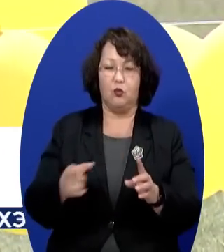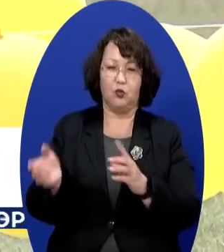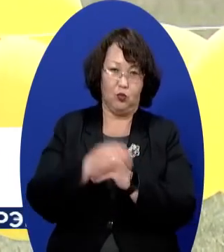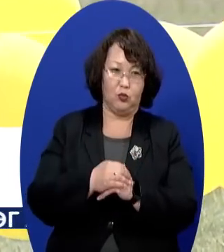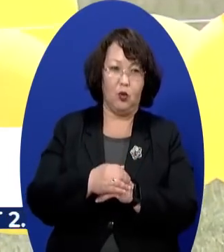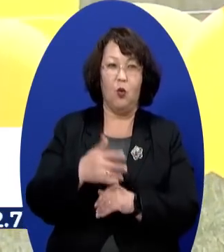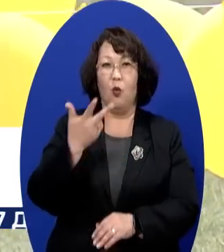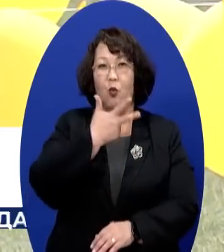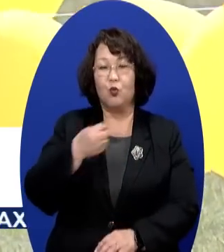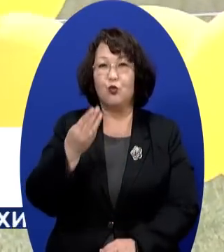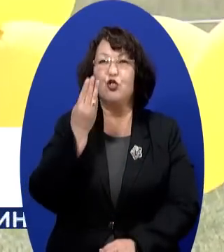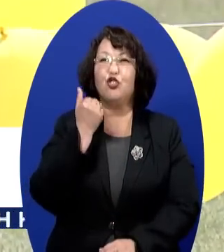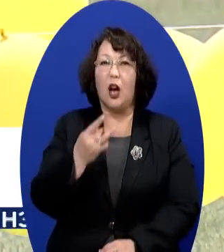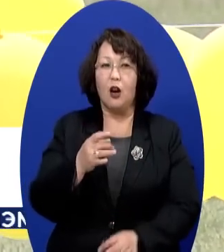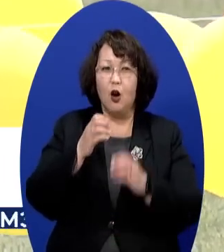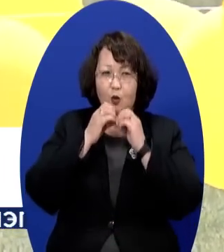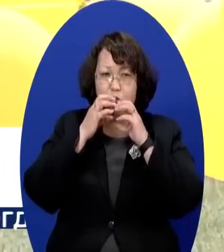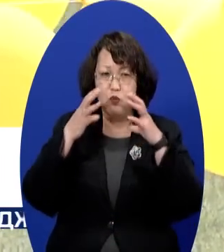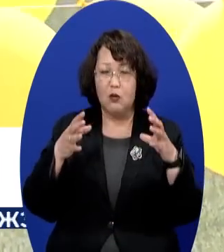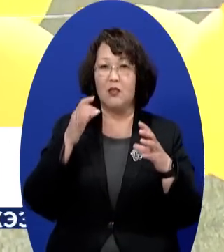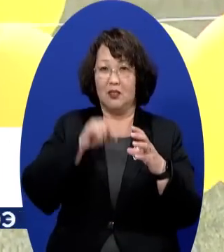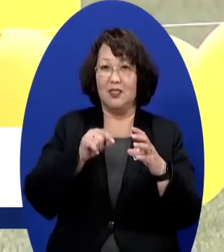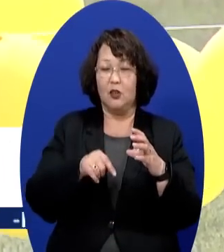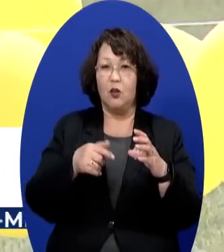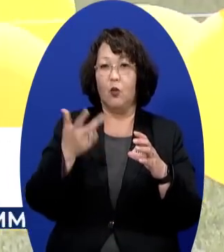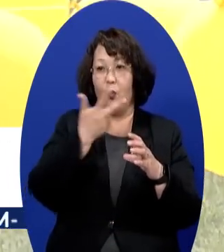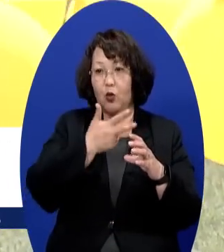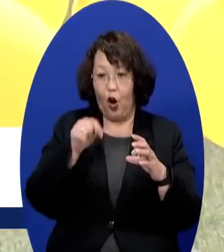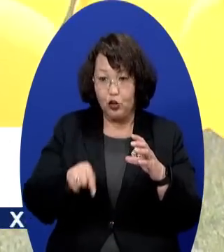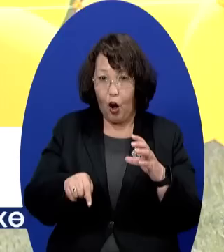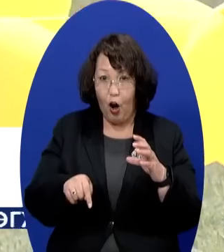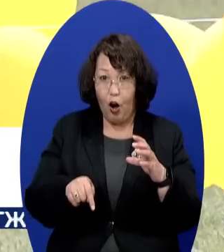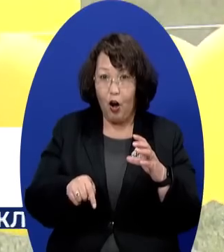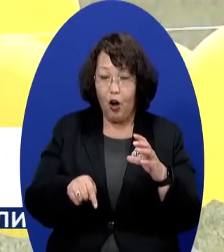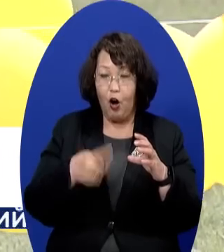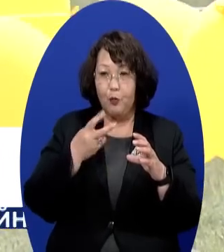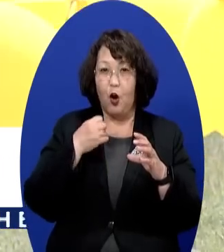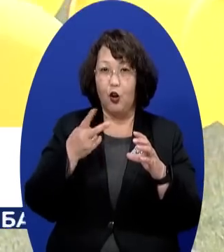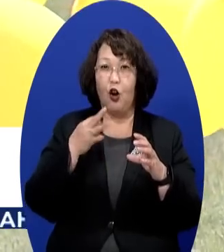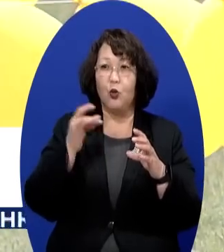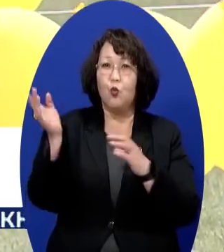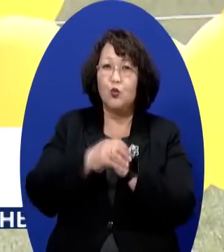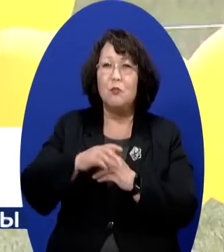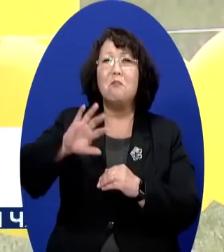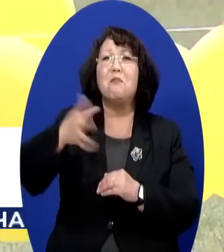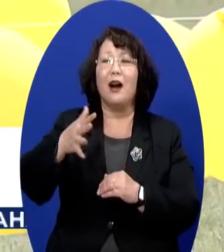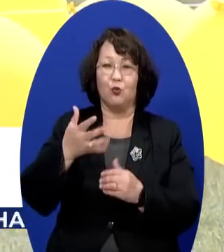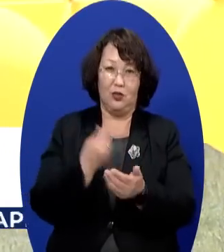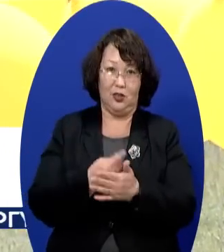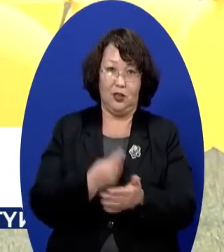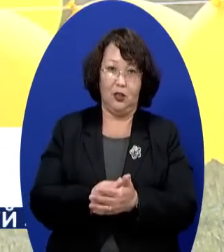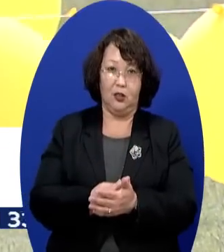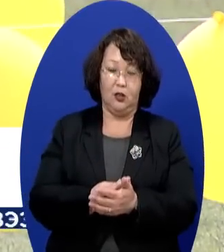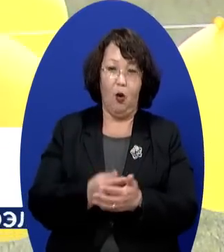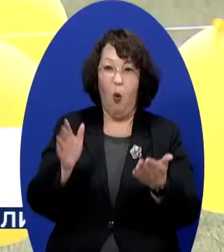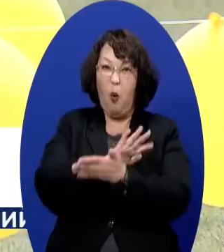бол энэ жил амь эрсдэх эрсдэлтэй хүмүүсийн тоо. Бид нэр хурдаа хасч бие биенийгээ хайрлж, зам тээвэр дүрмээрээ